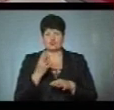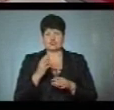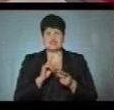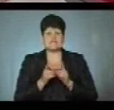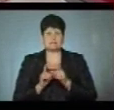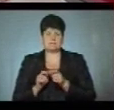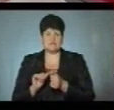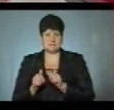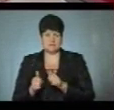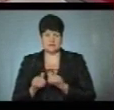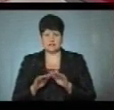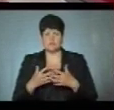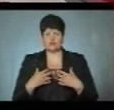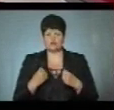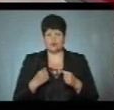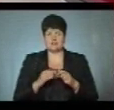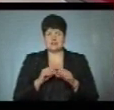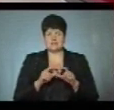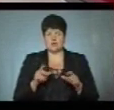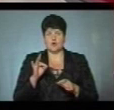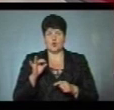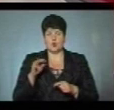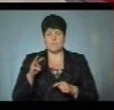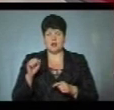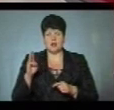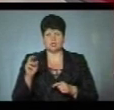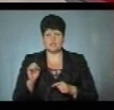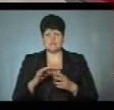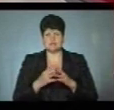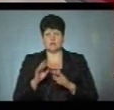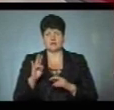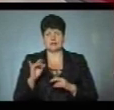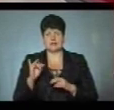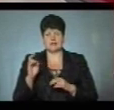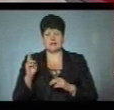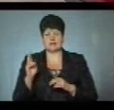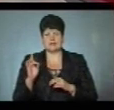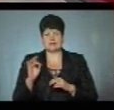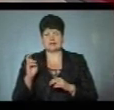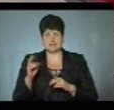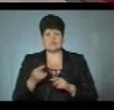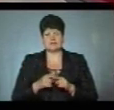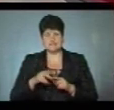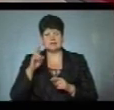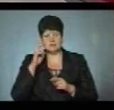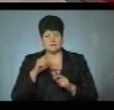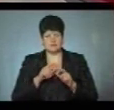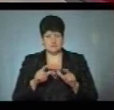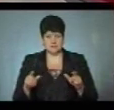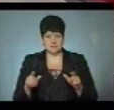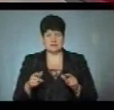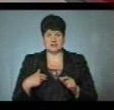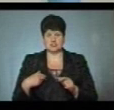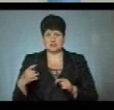Це дитячий оздоровчий заклад «Ромашка», село Нирків Заліщицького району, є комунальним закладом, перебуває у комунальній власності з